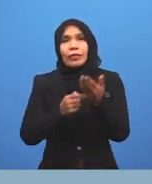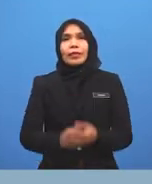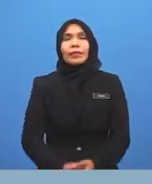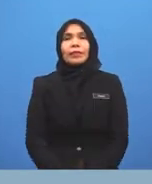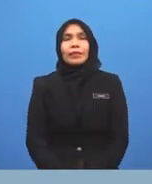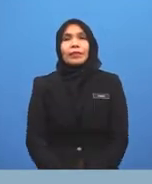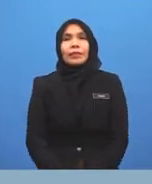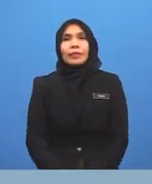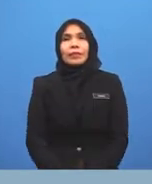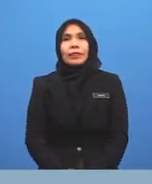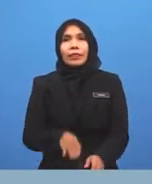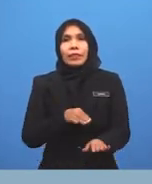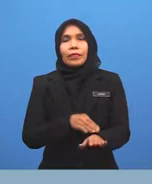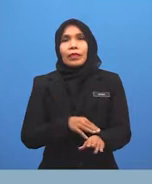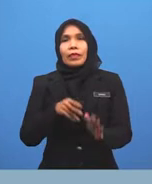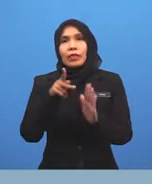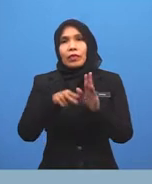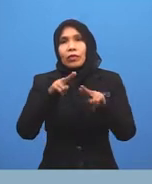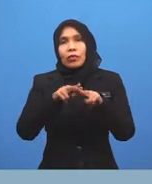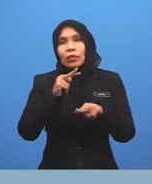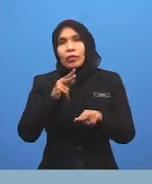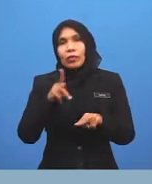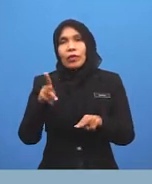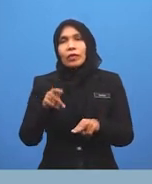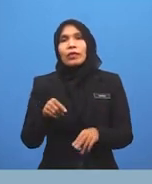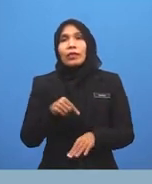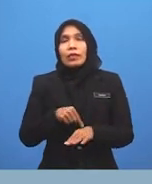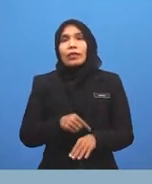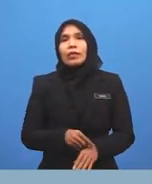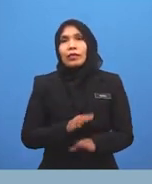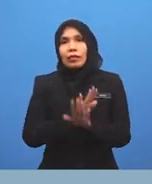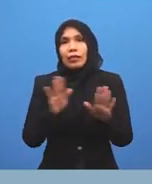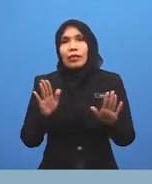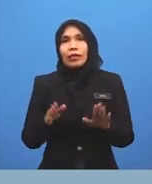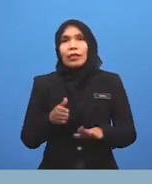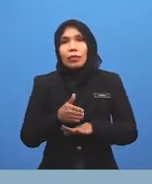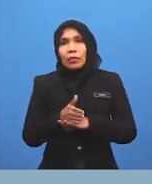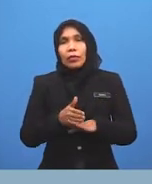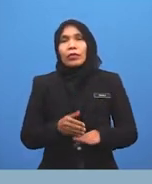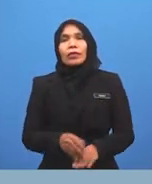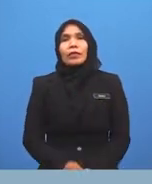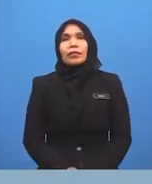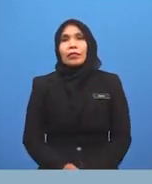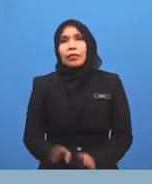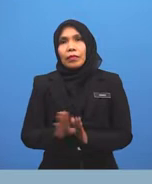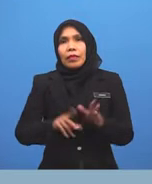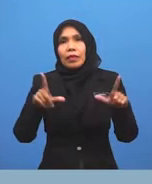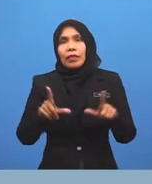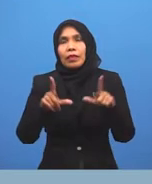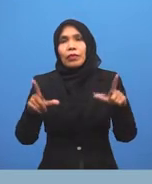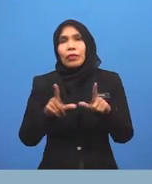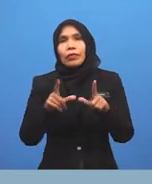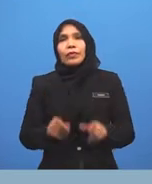ini. Pada kedudukan ini, tiada pemotongan flux berlaku. Maka, DGE dan